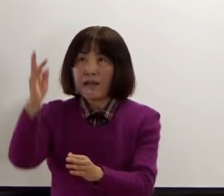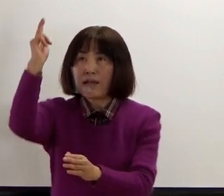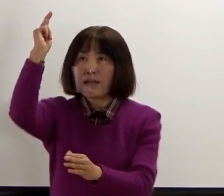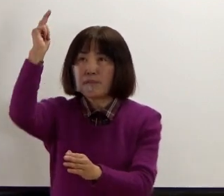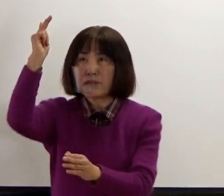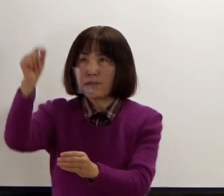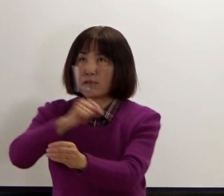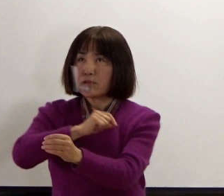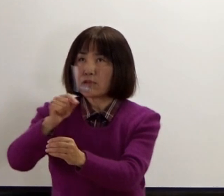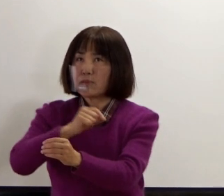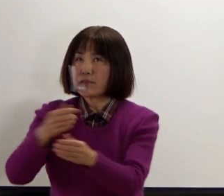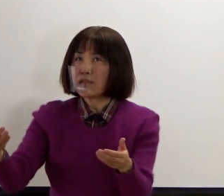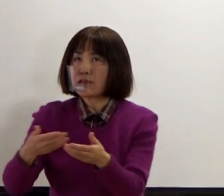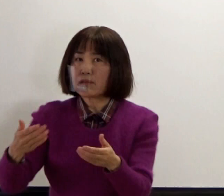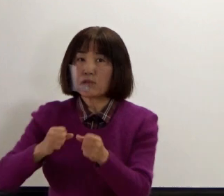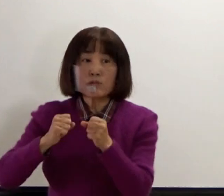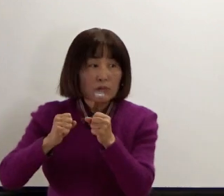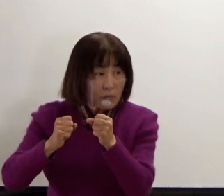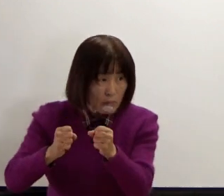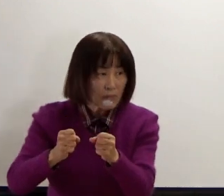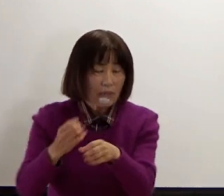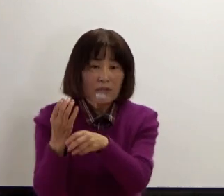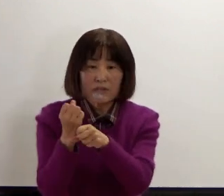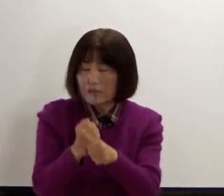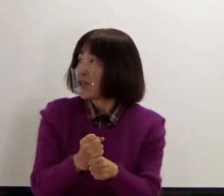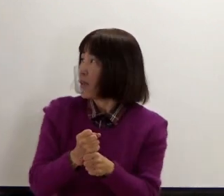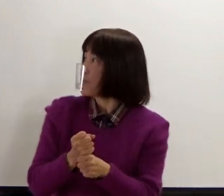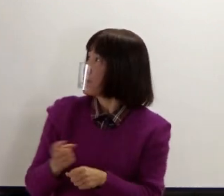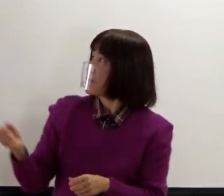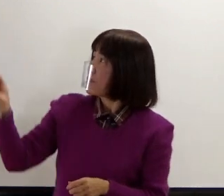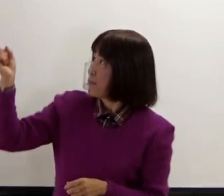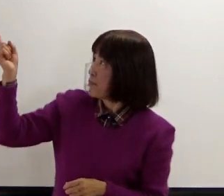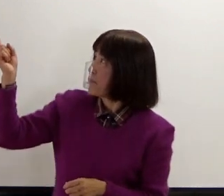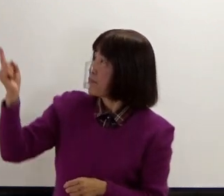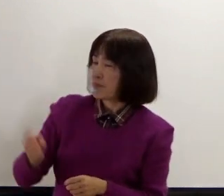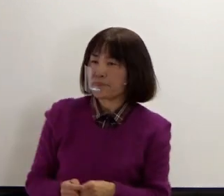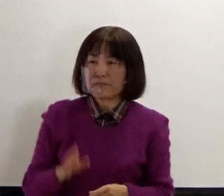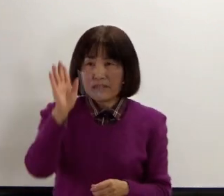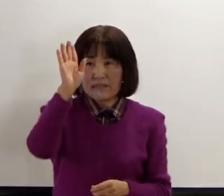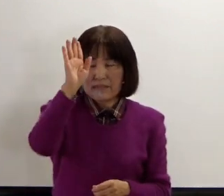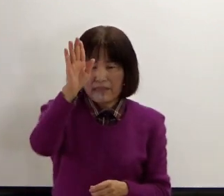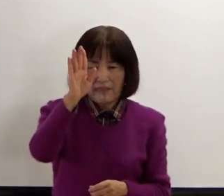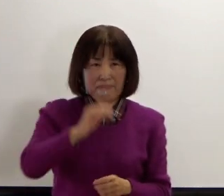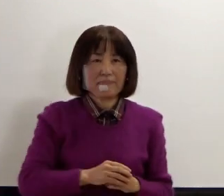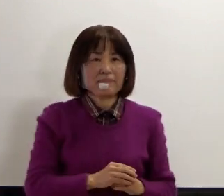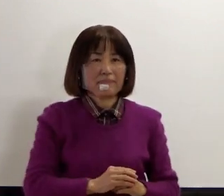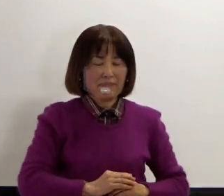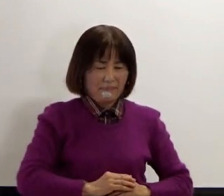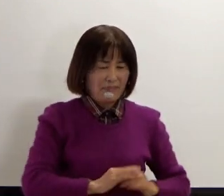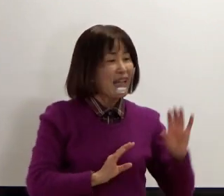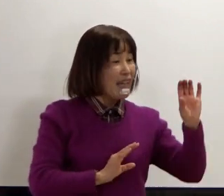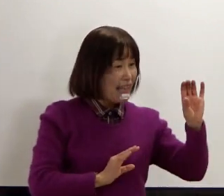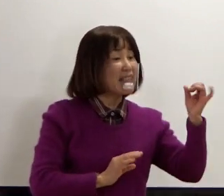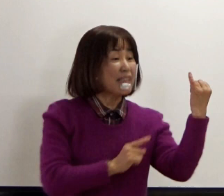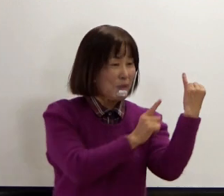そして、またちょっと飛ばして57節からですけれども、さて月が満ちてエリサベトは男の子を産んだ。近